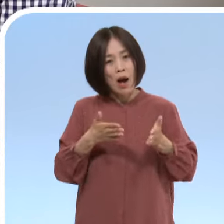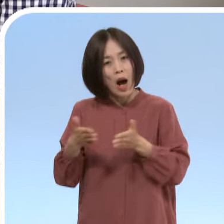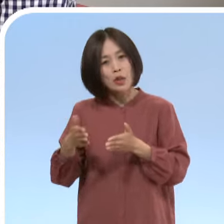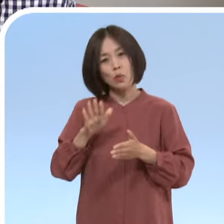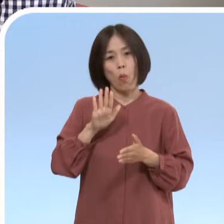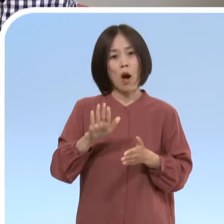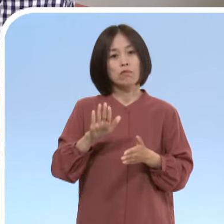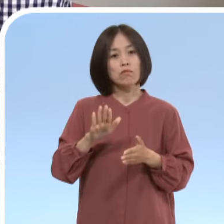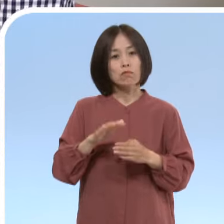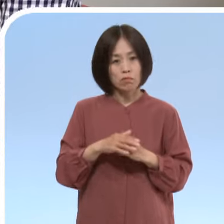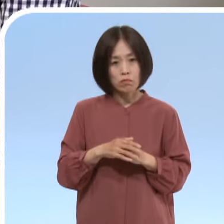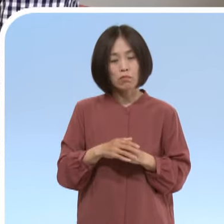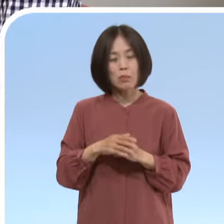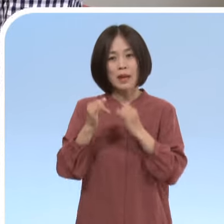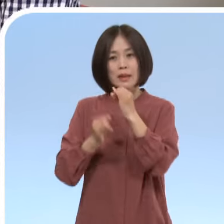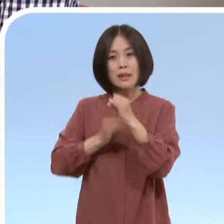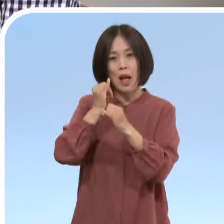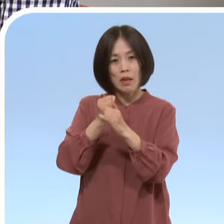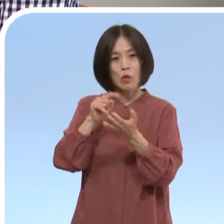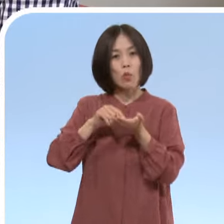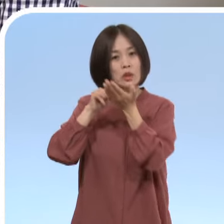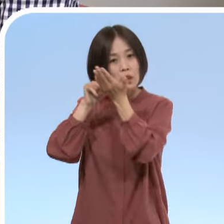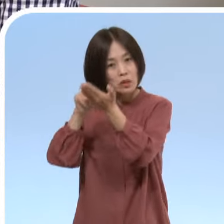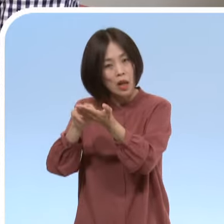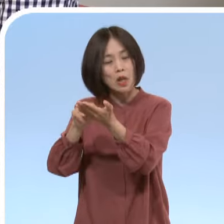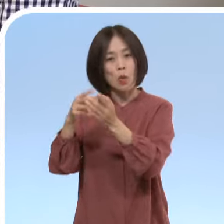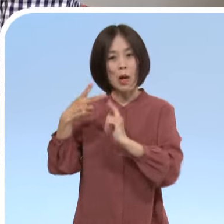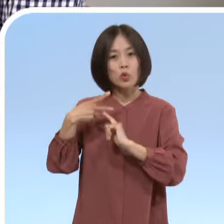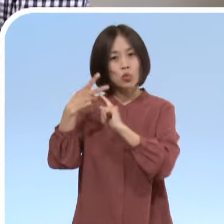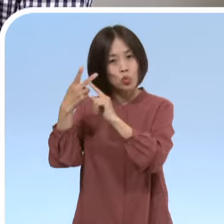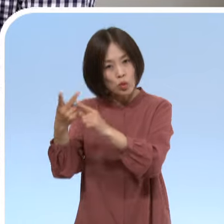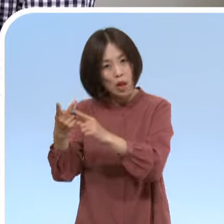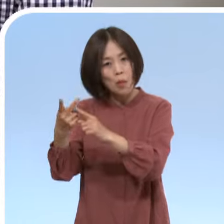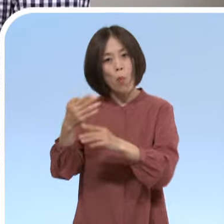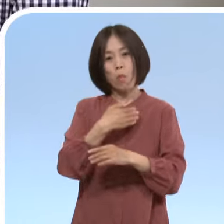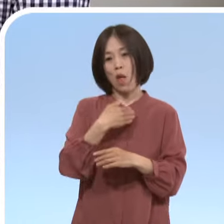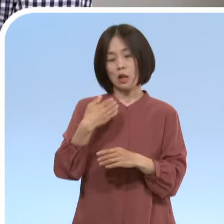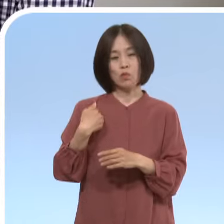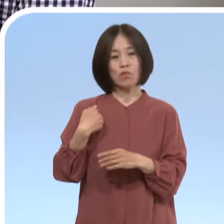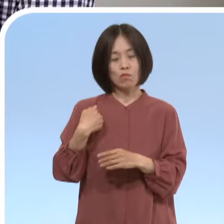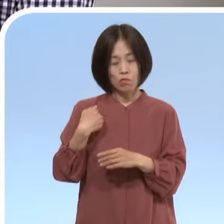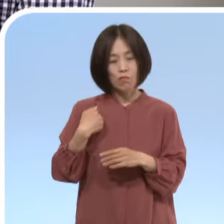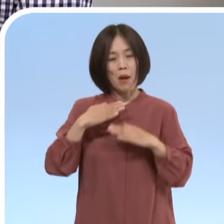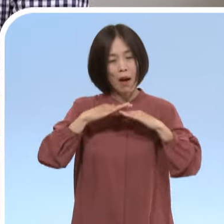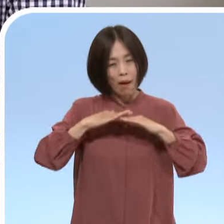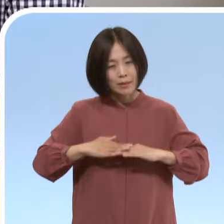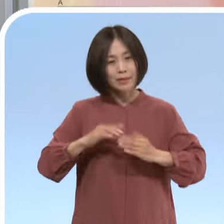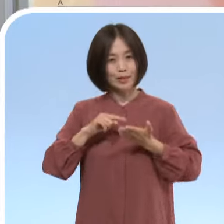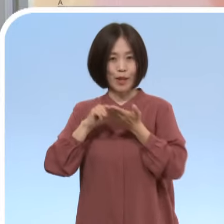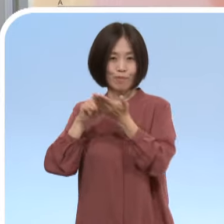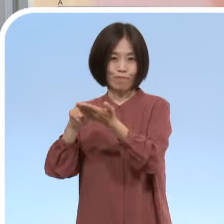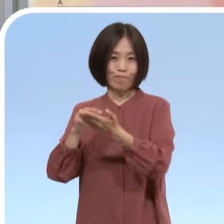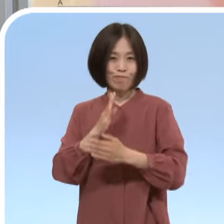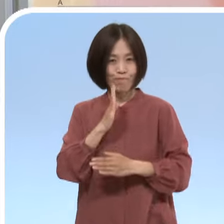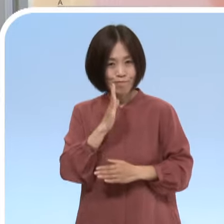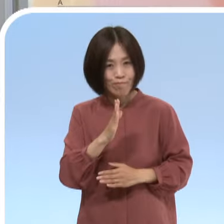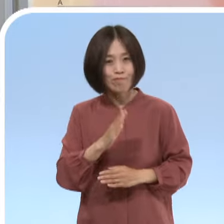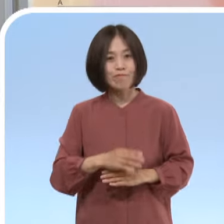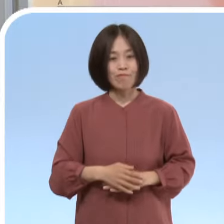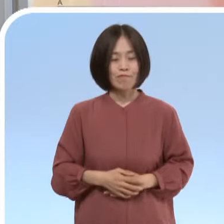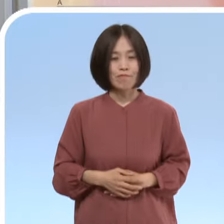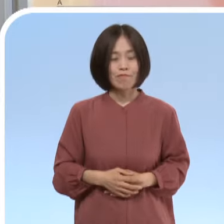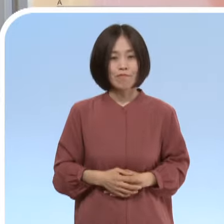配慮しておりましてですね、オンラインの申請もできますし、郵送での申請も受け付けておりますので、安心していただい